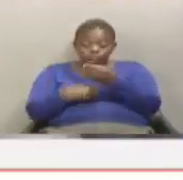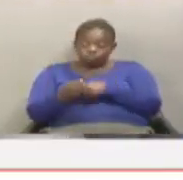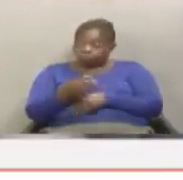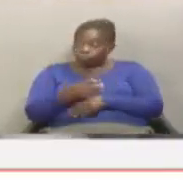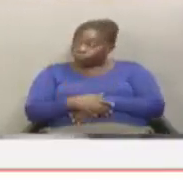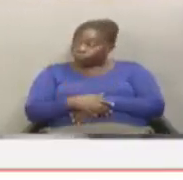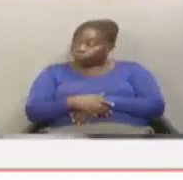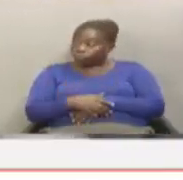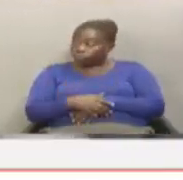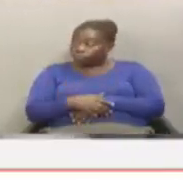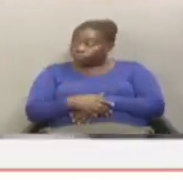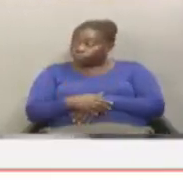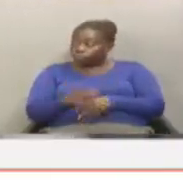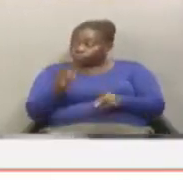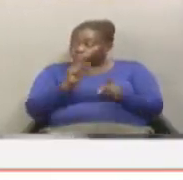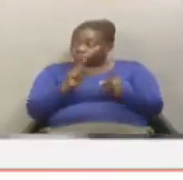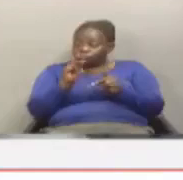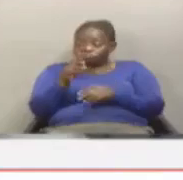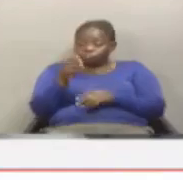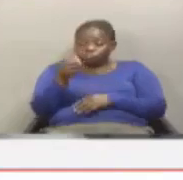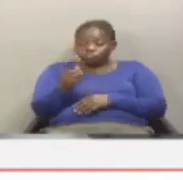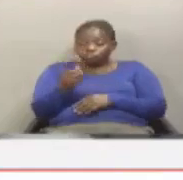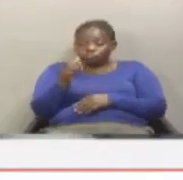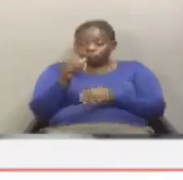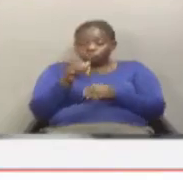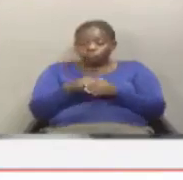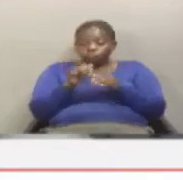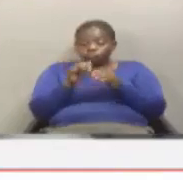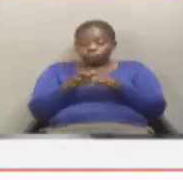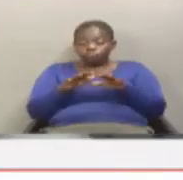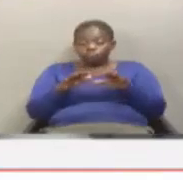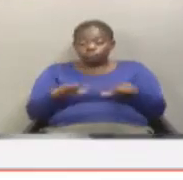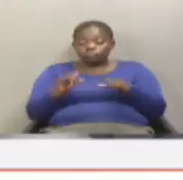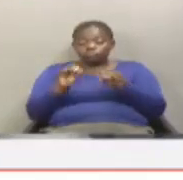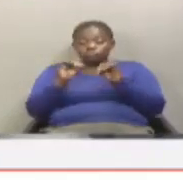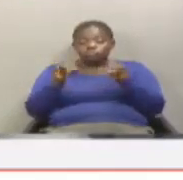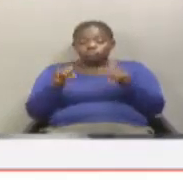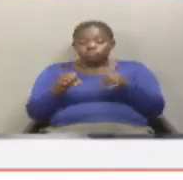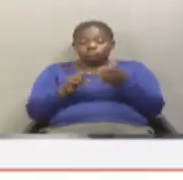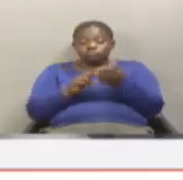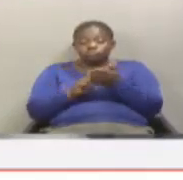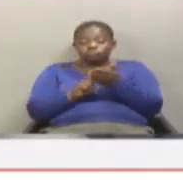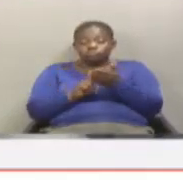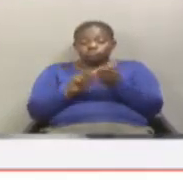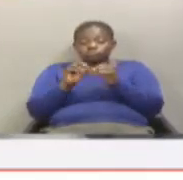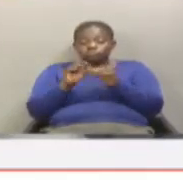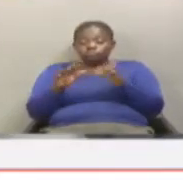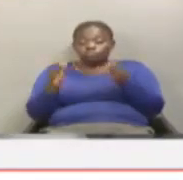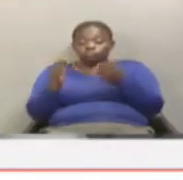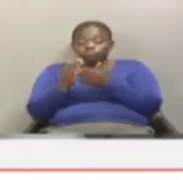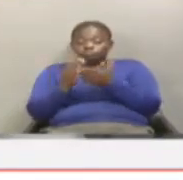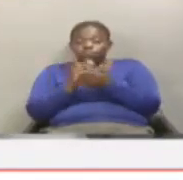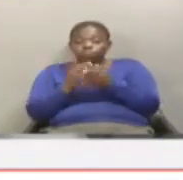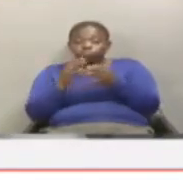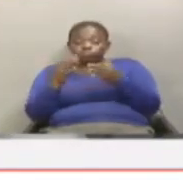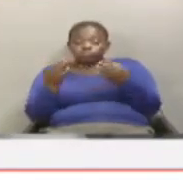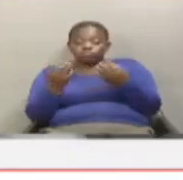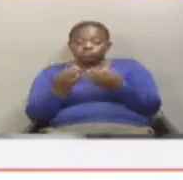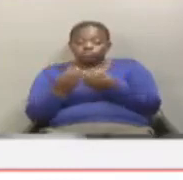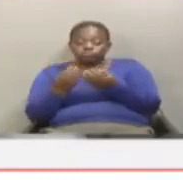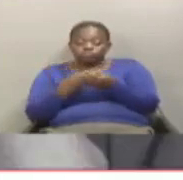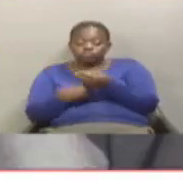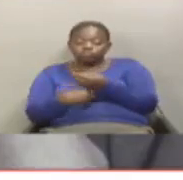abantu abagala okuteeka esente zaabwe ku kibanja ekyo temugeza kuteeka ko sente yonna kubanga ekibanja nga famire